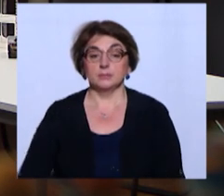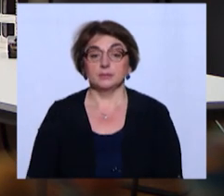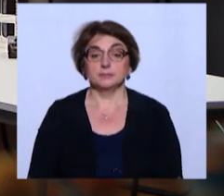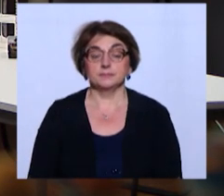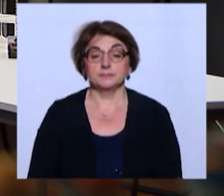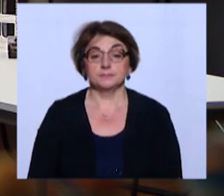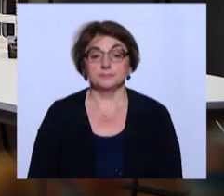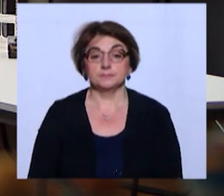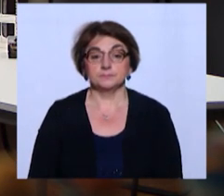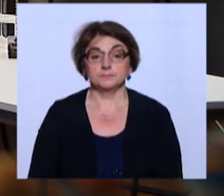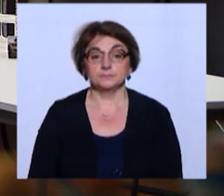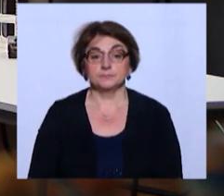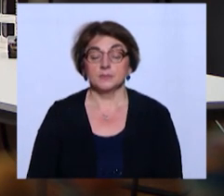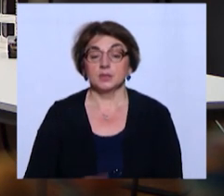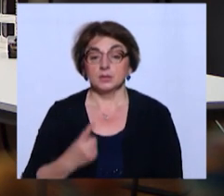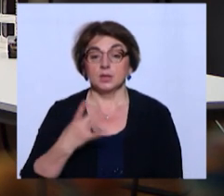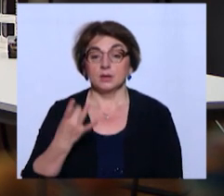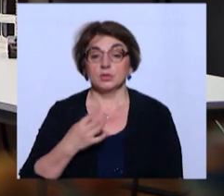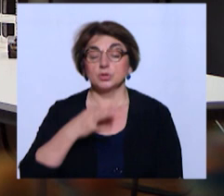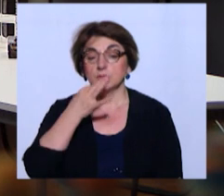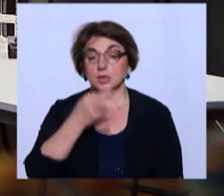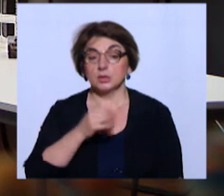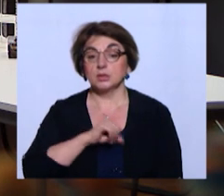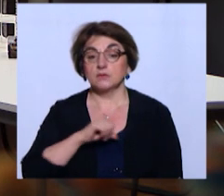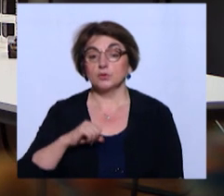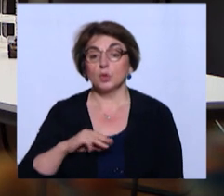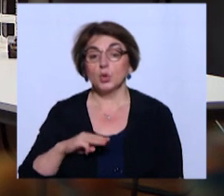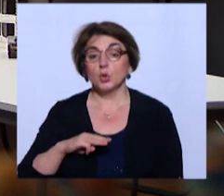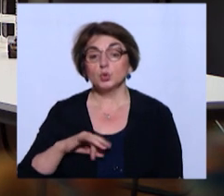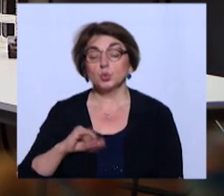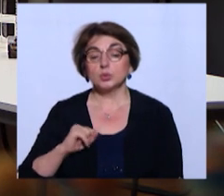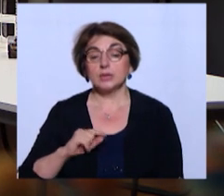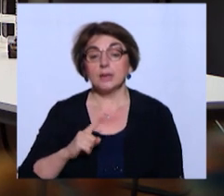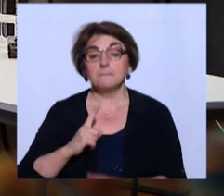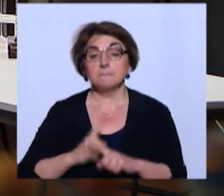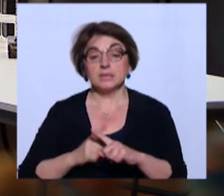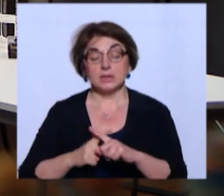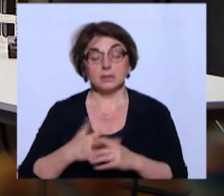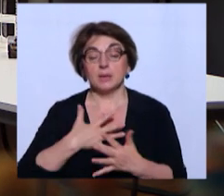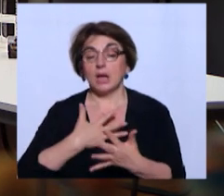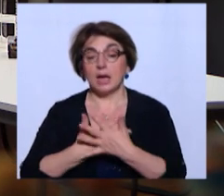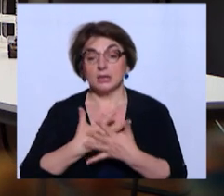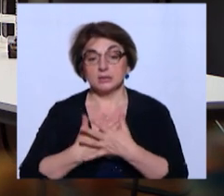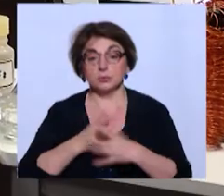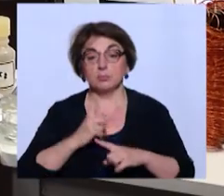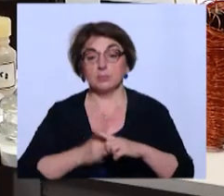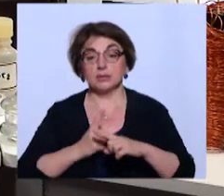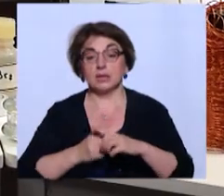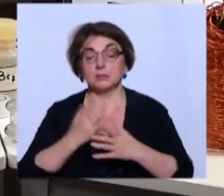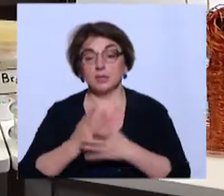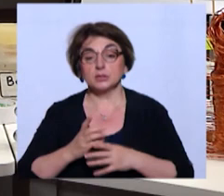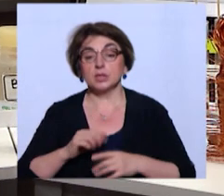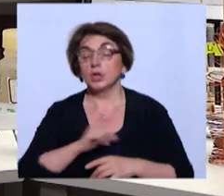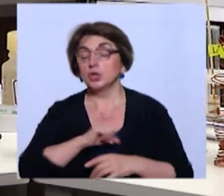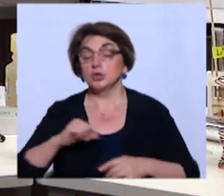კიდევ ერთხელ შეგახსენებთ, რომ ტუტე მეტალები იმდენად აქტიური მეტალები არიან, რომ ისინი ბუნებაში თავისუფალი სახით